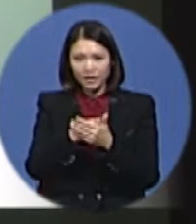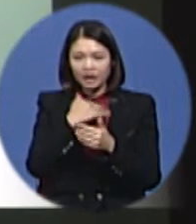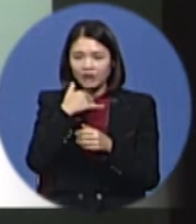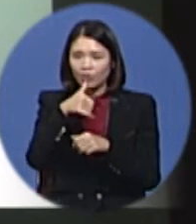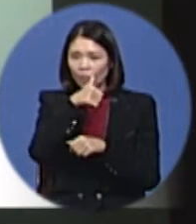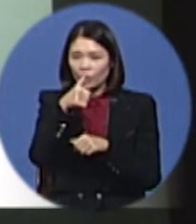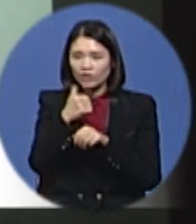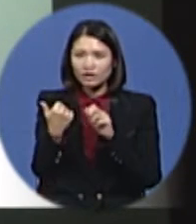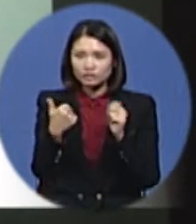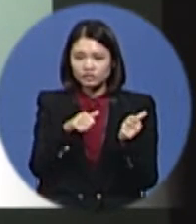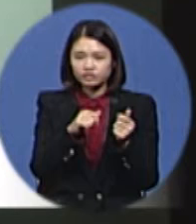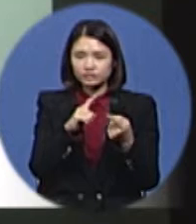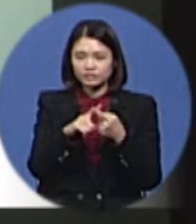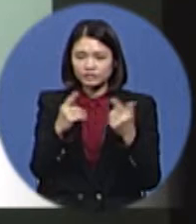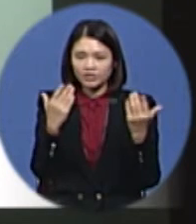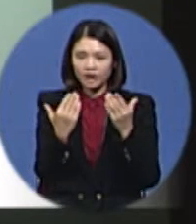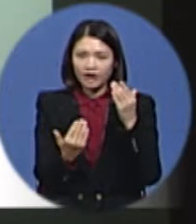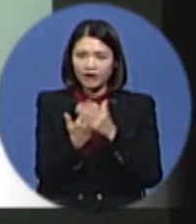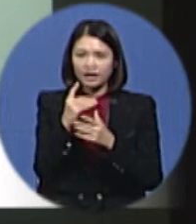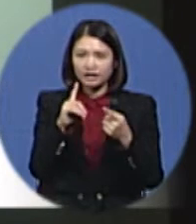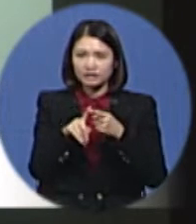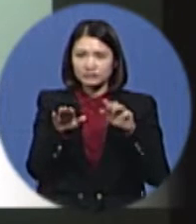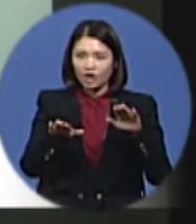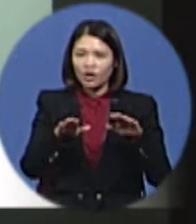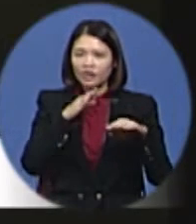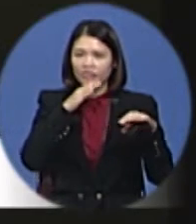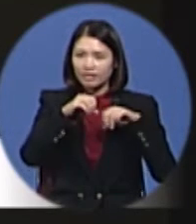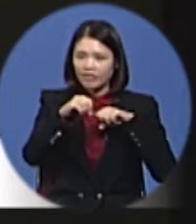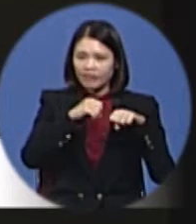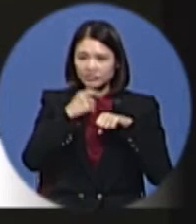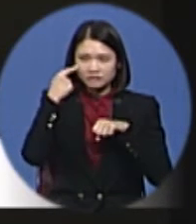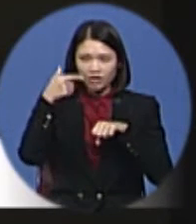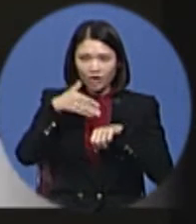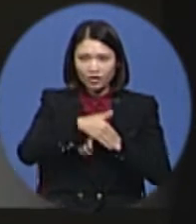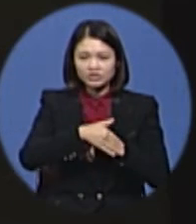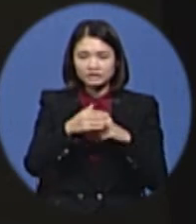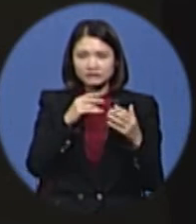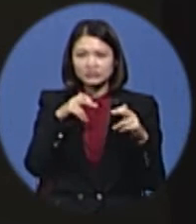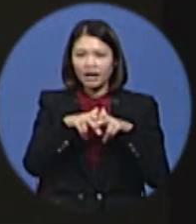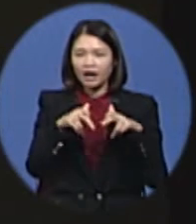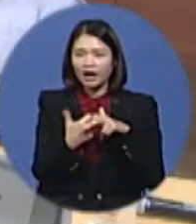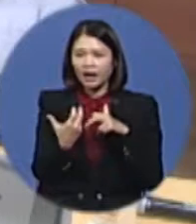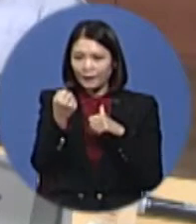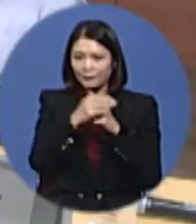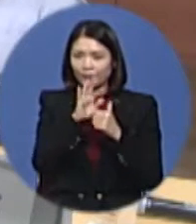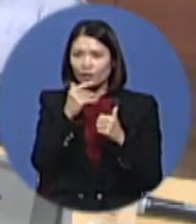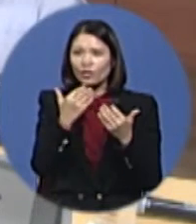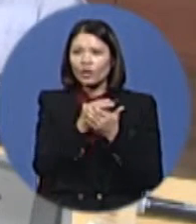이 사건을 통해 현행 정신보건법에 대한 문제점이 제기됐는데요.